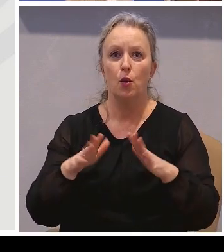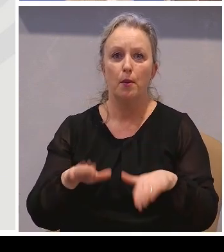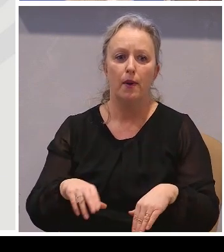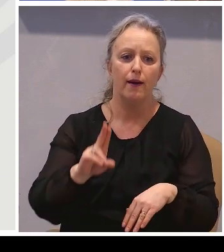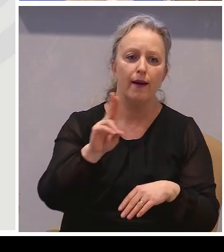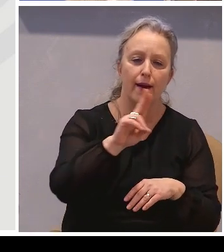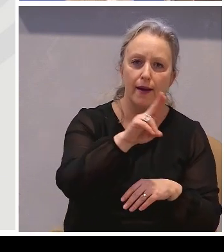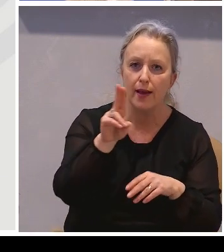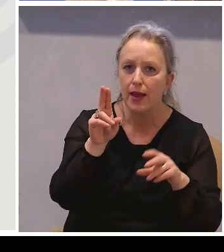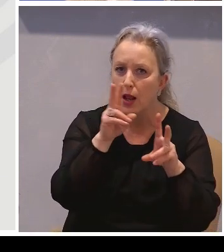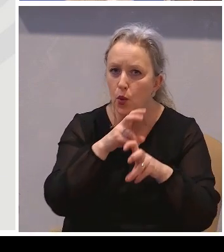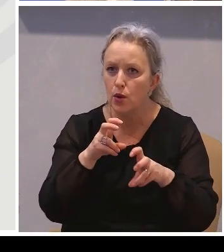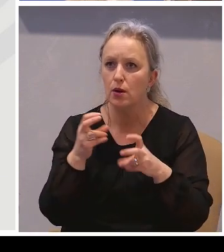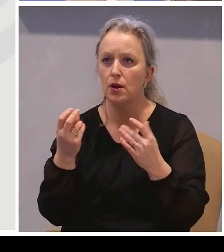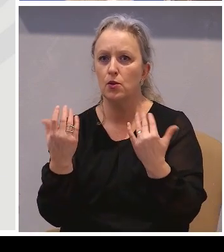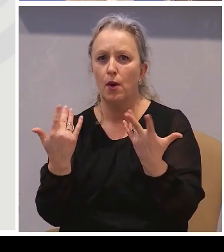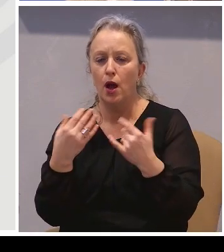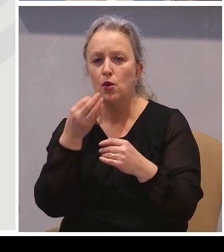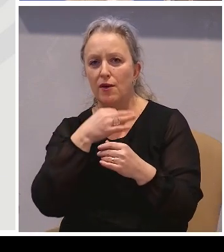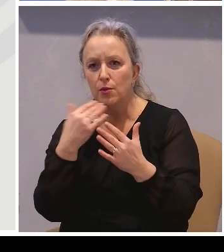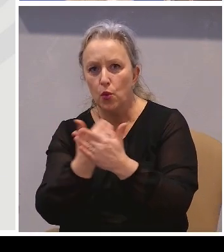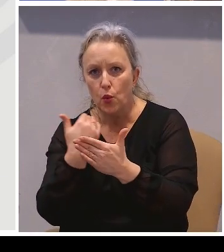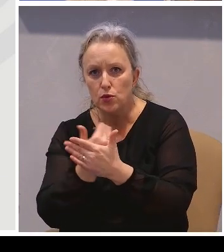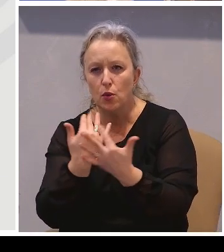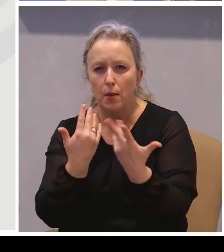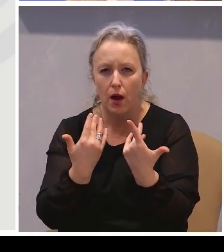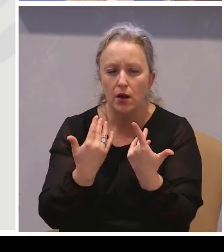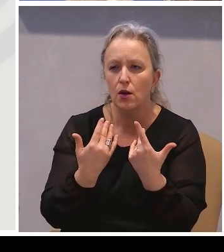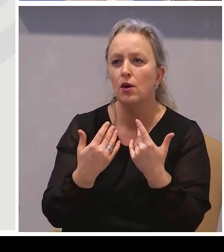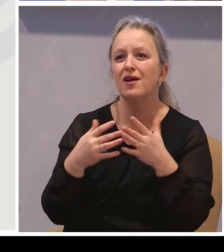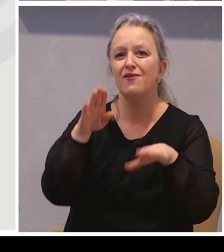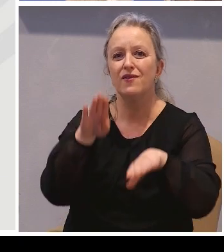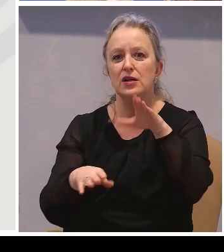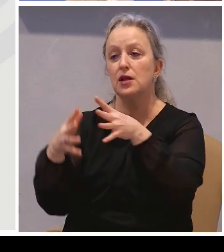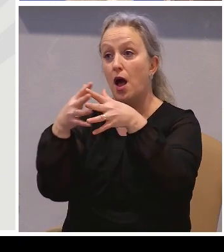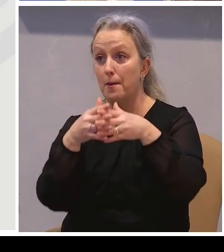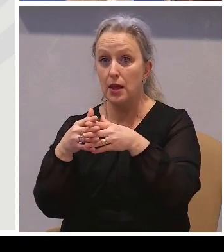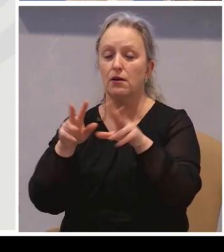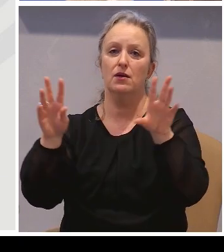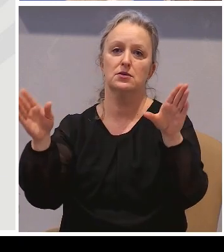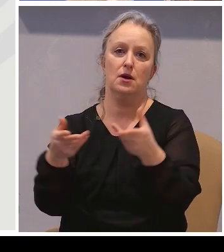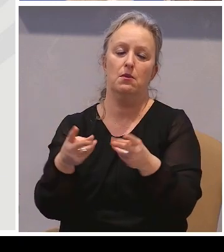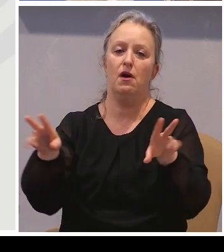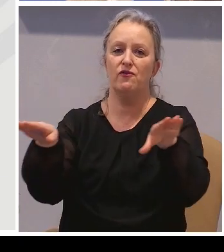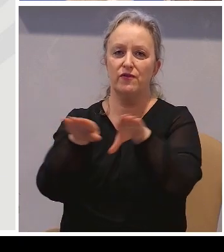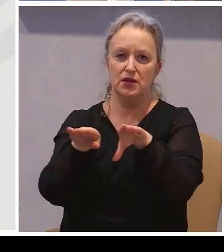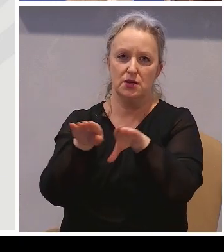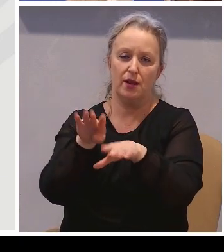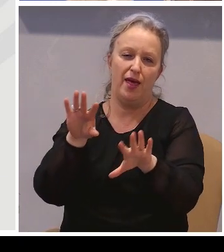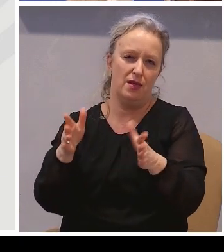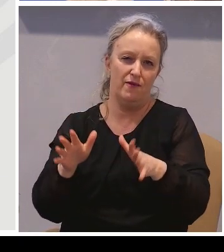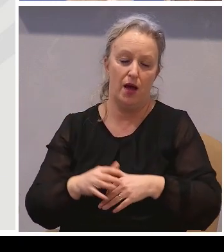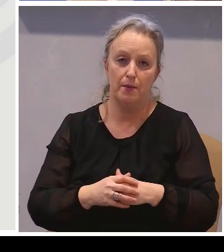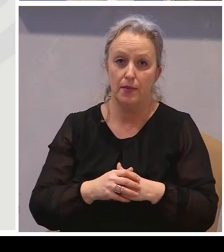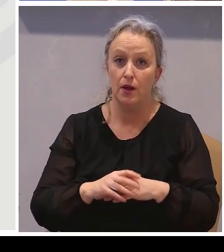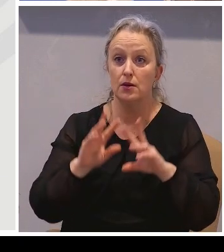uusi even ravimeid though Euroopas this ja obligation Ameerika was Ühendriikides present ühesarnased. in the US Ja earlier than täpselt samasugused on Europe, ka